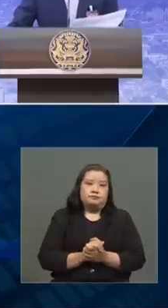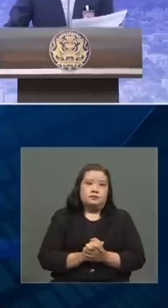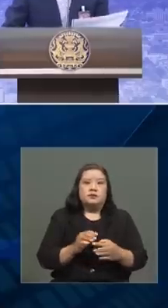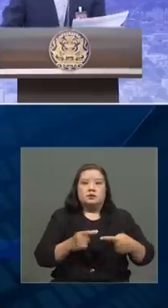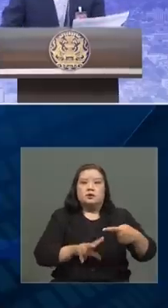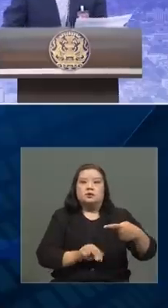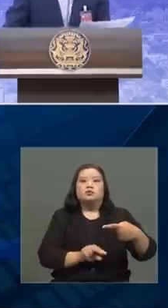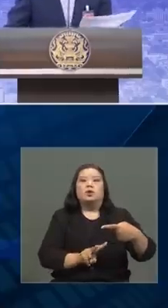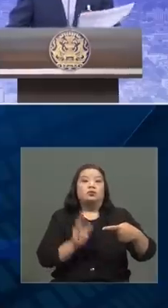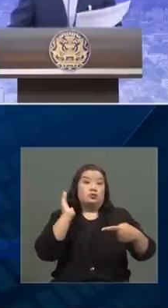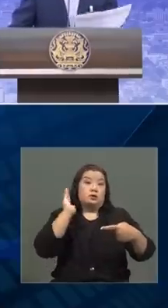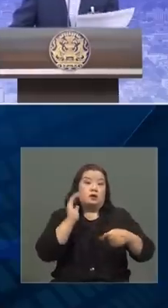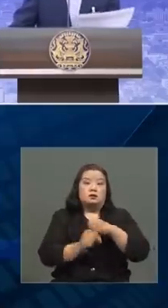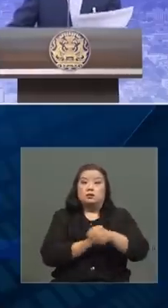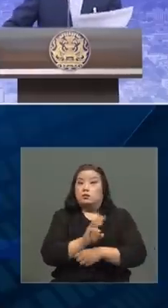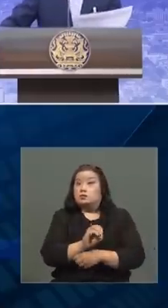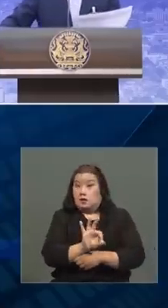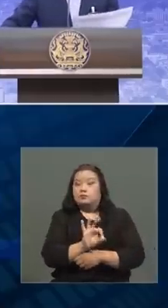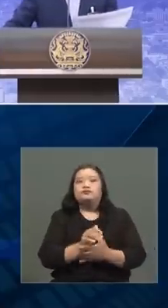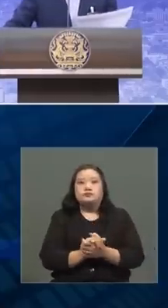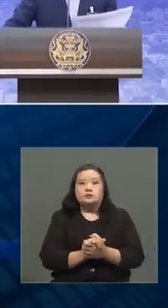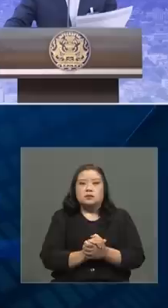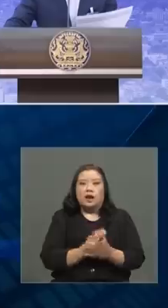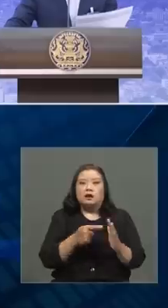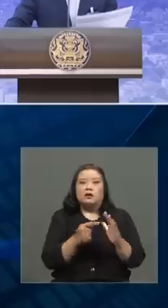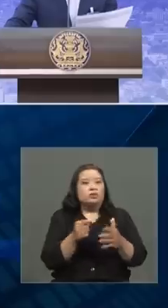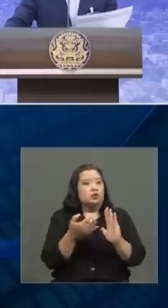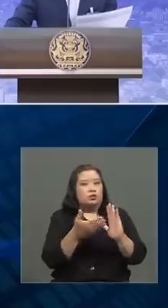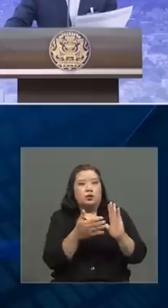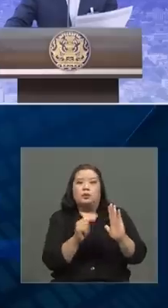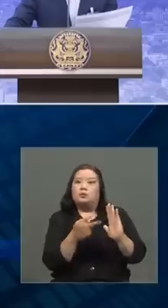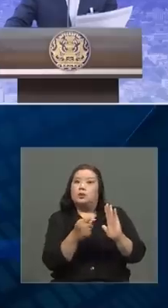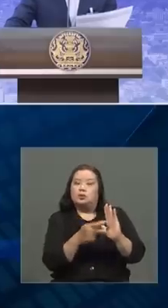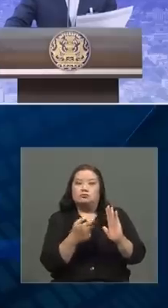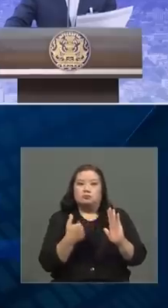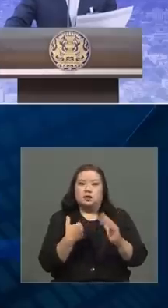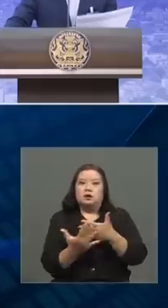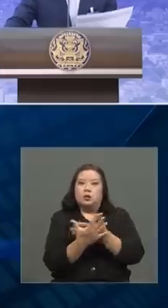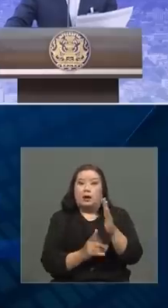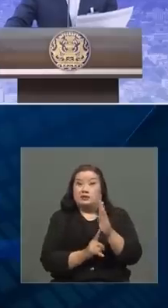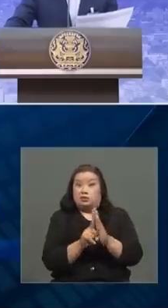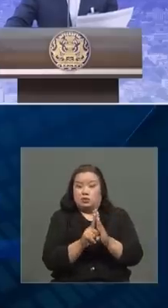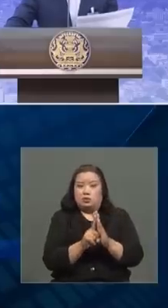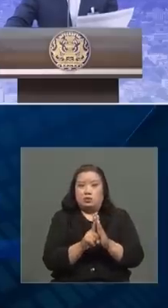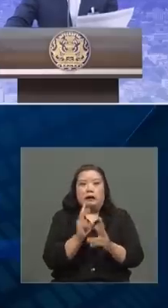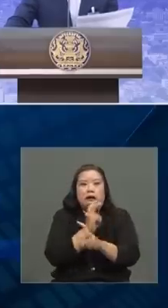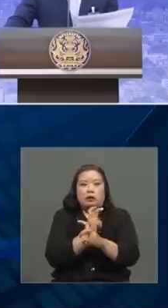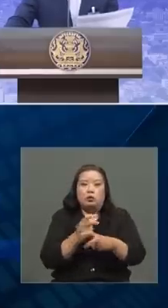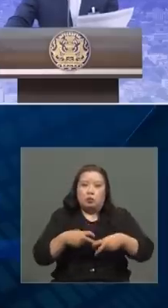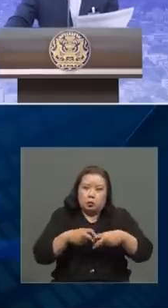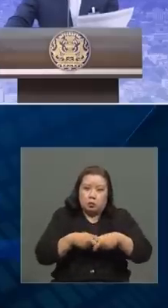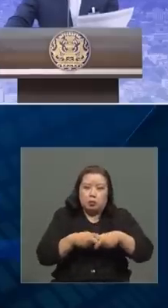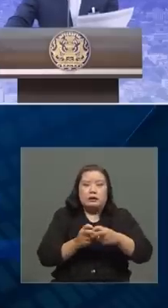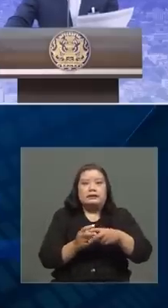132ครับเป็นชายไทยอายุ 69ปีอยู่ปทุมธานีมีความระลึกโลหิตสูงมีเก๊าท์นะครับ